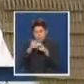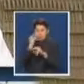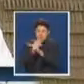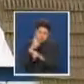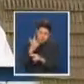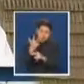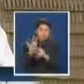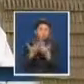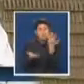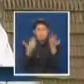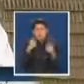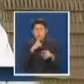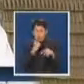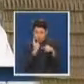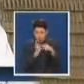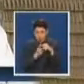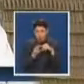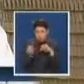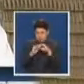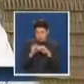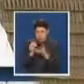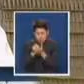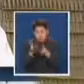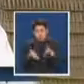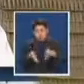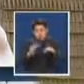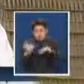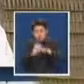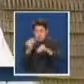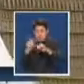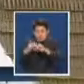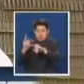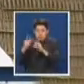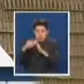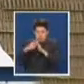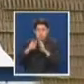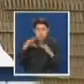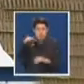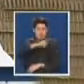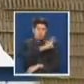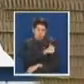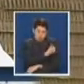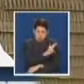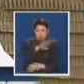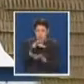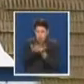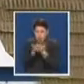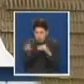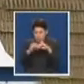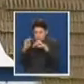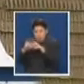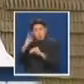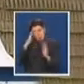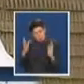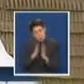ฮะถ้าบวกกับเรื่องที่จะต้องฟื้นฟูถนนหนทางโรงเรียนโรงพยาบาลเนี่ยมันก็คงเป็นหลักหมื่นล้